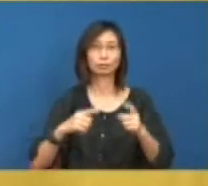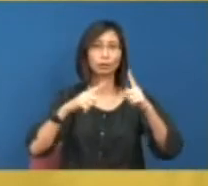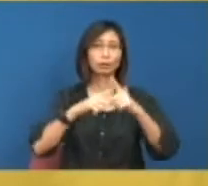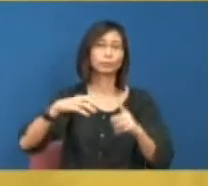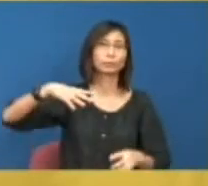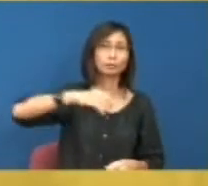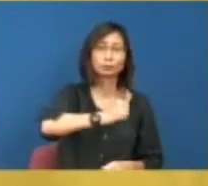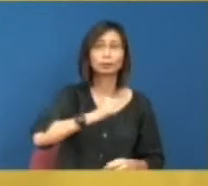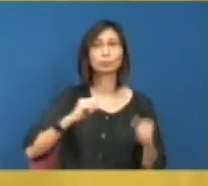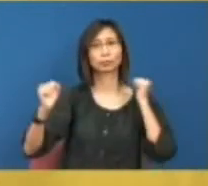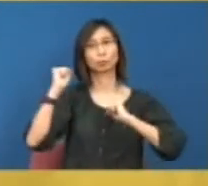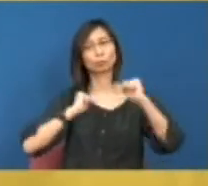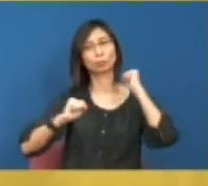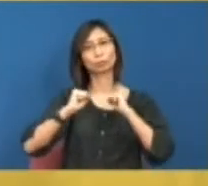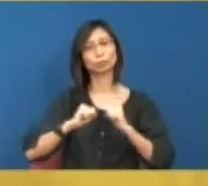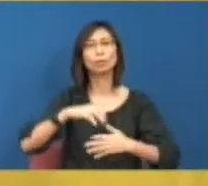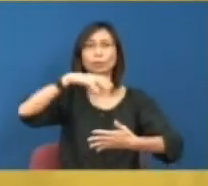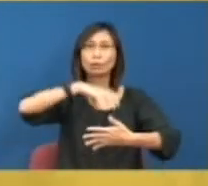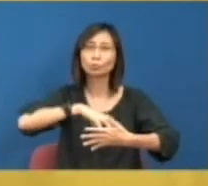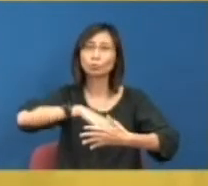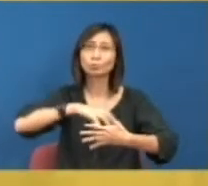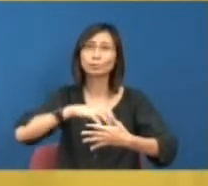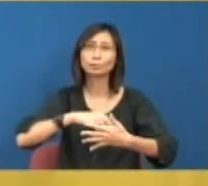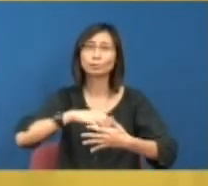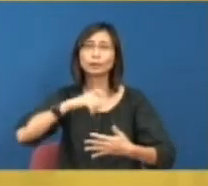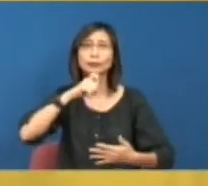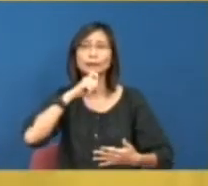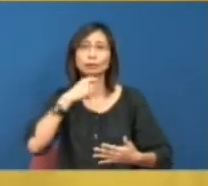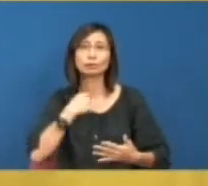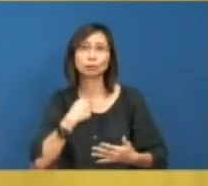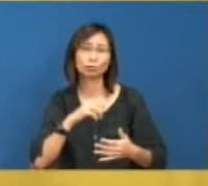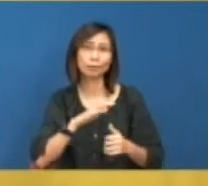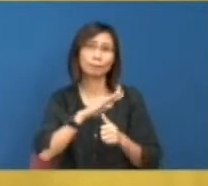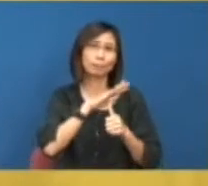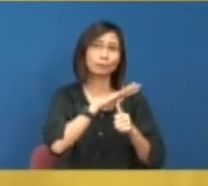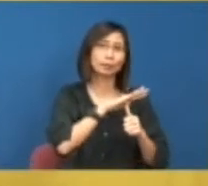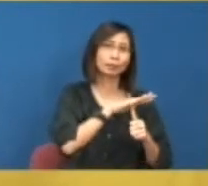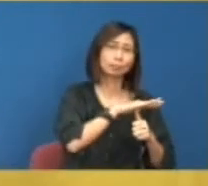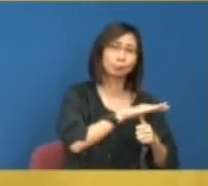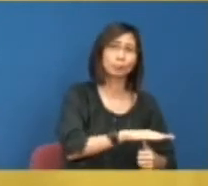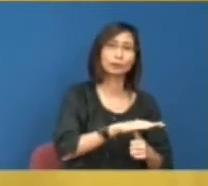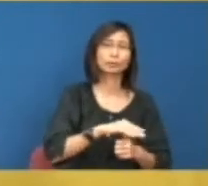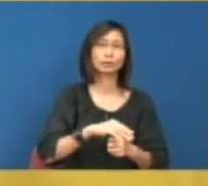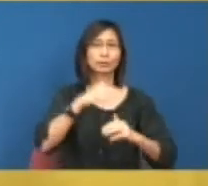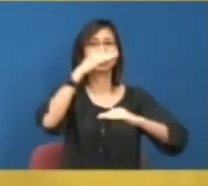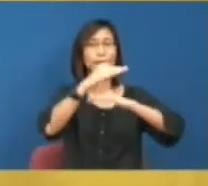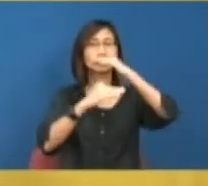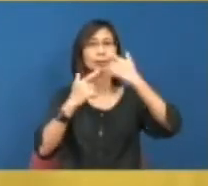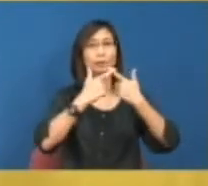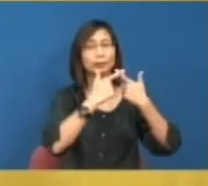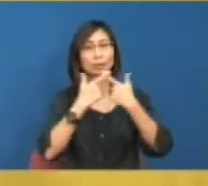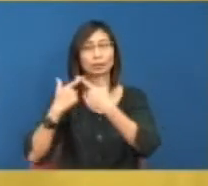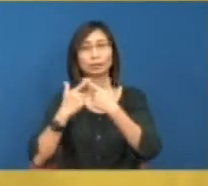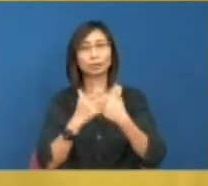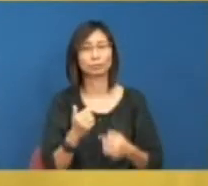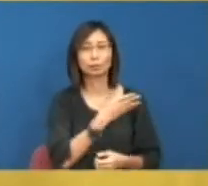這個全面的民主運動亦都隱含著，就是說這個被壓制、被剝削的階級，即是勞苦